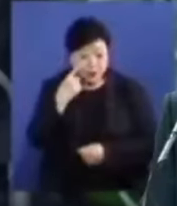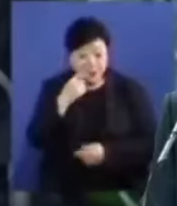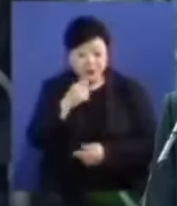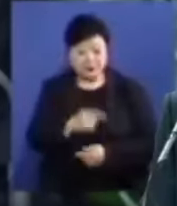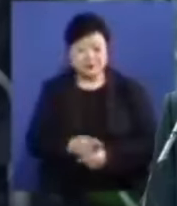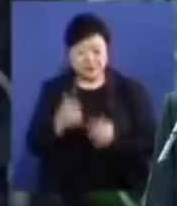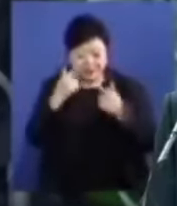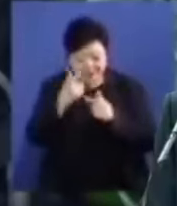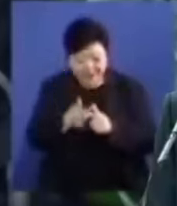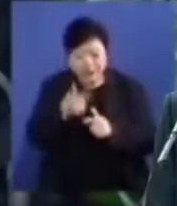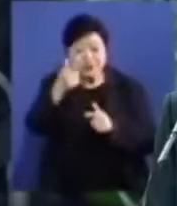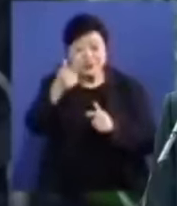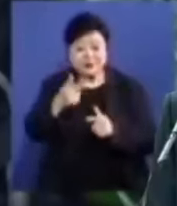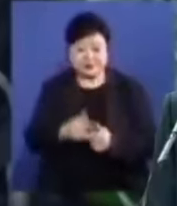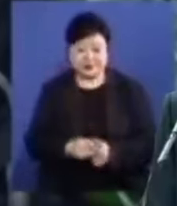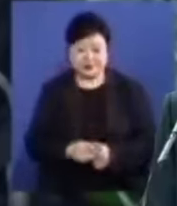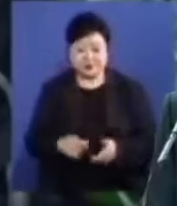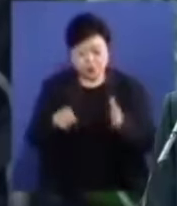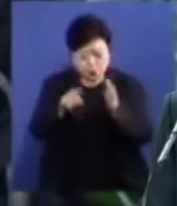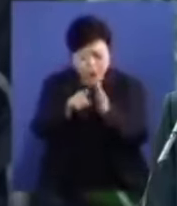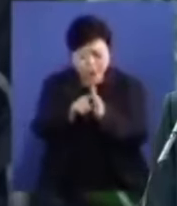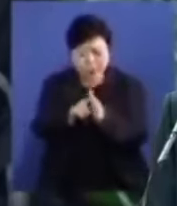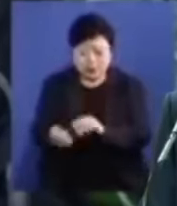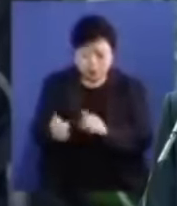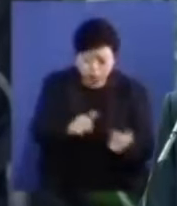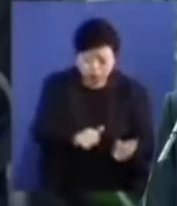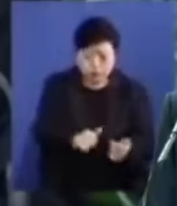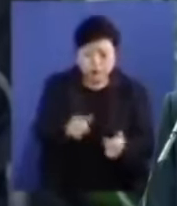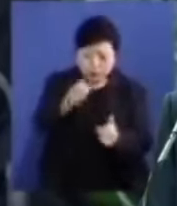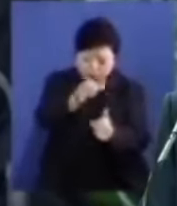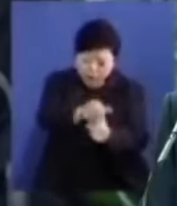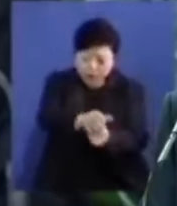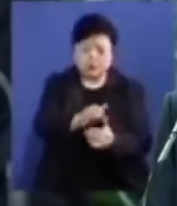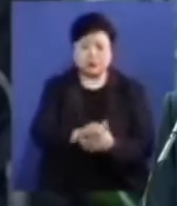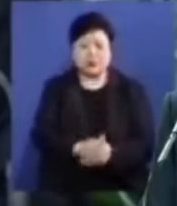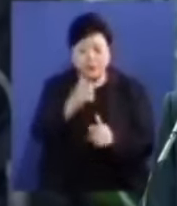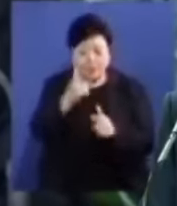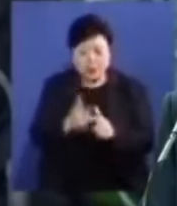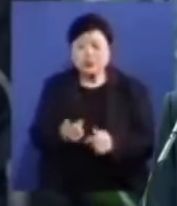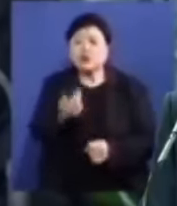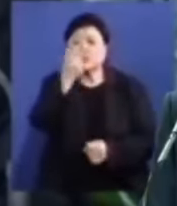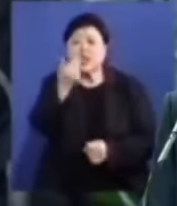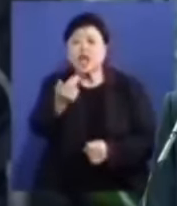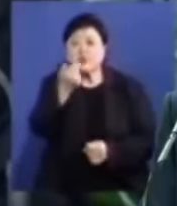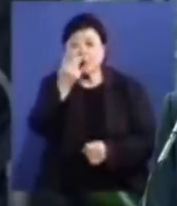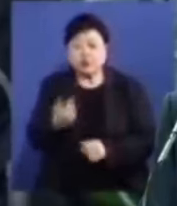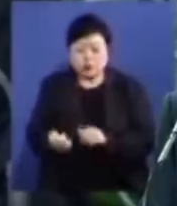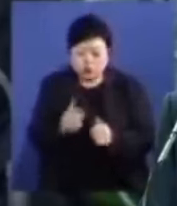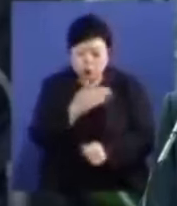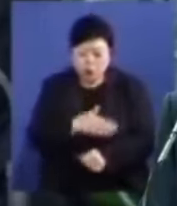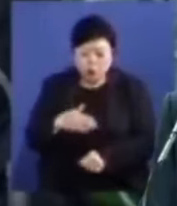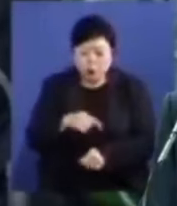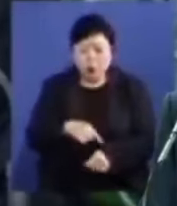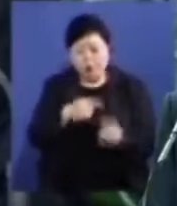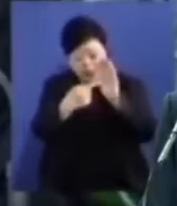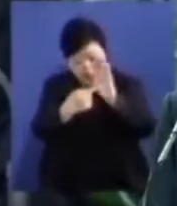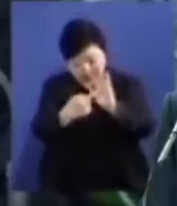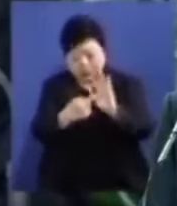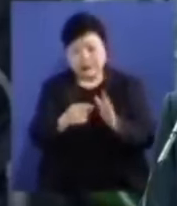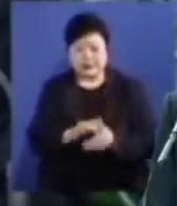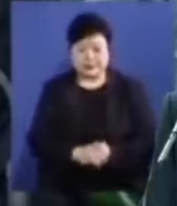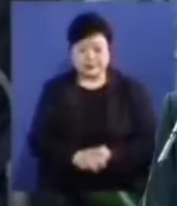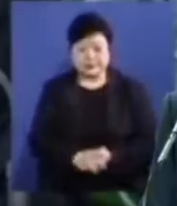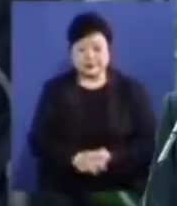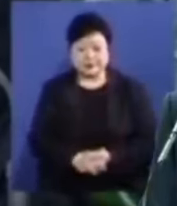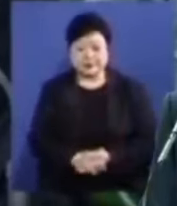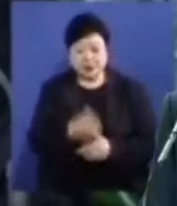항상 예수를 위하여 죽음에 넘겨오면 예수의 생명도 우리 죽을 육체에 나타나게 하리함이라고